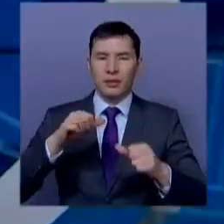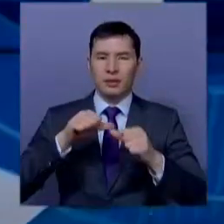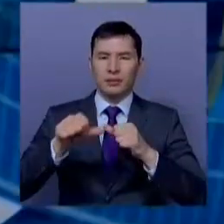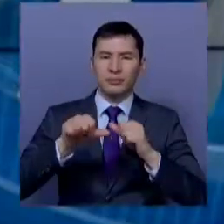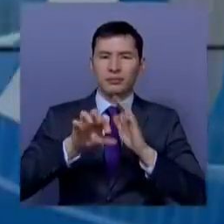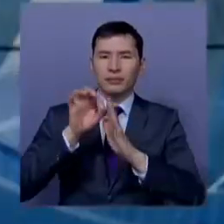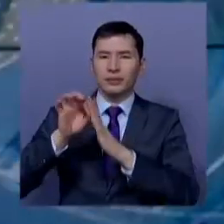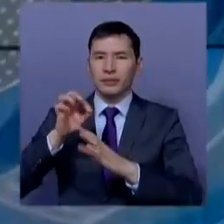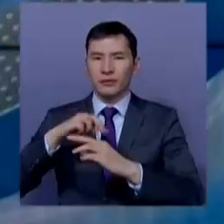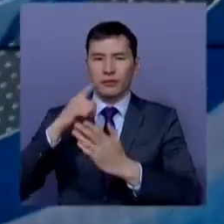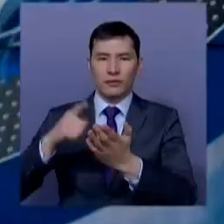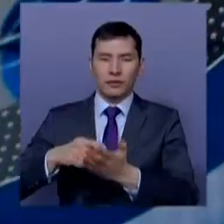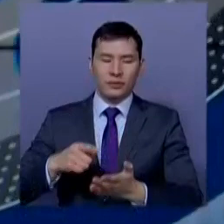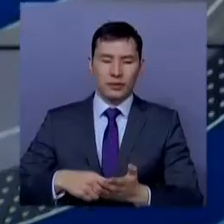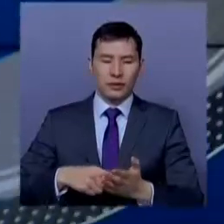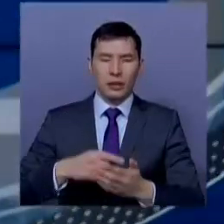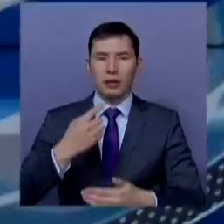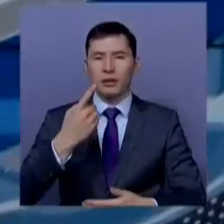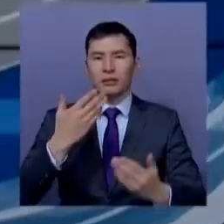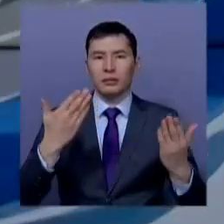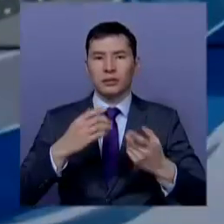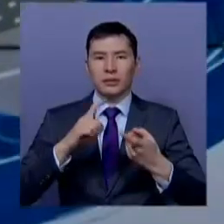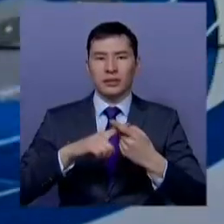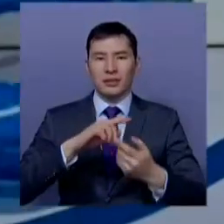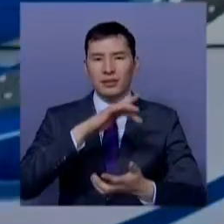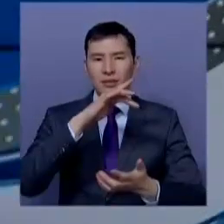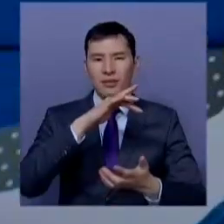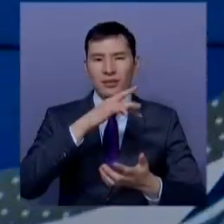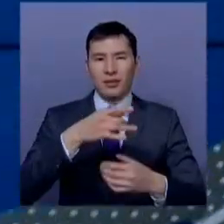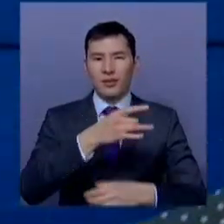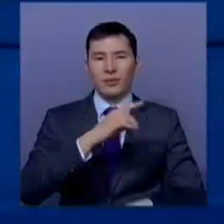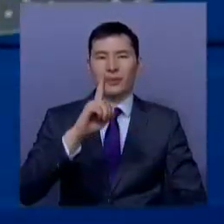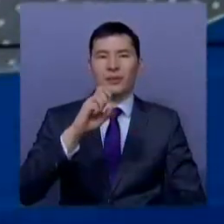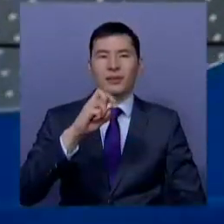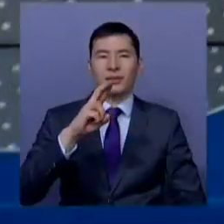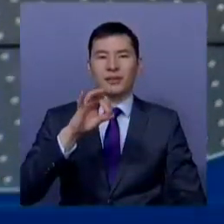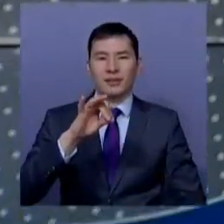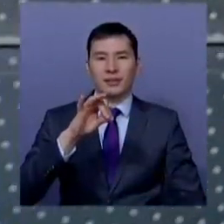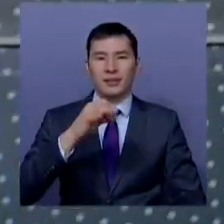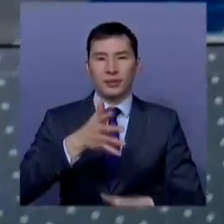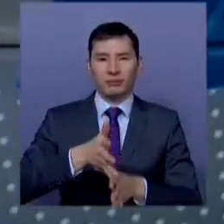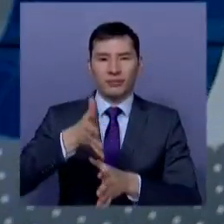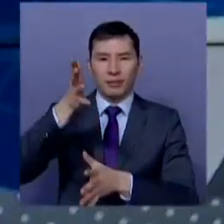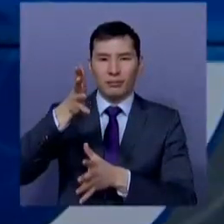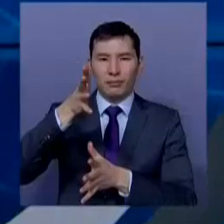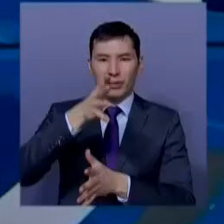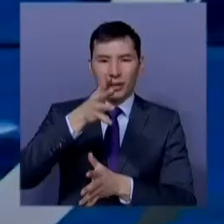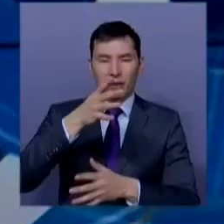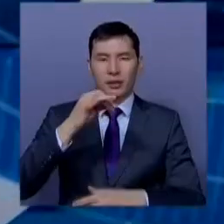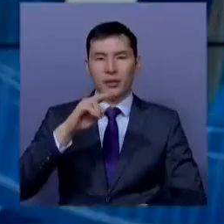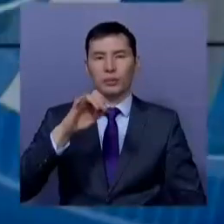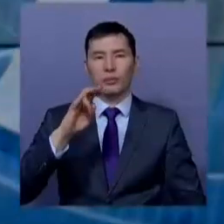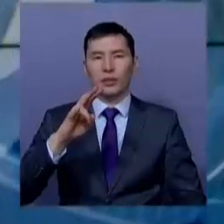мәселені көтерді. Атап айтсақ, солардың бірі Зерделі ықшам ауданындағы қисайған көп қабатты үй мен думандағы жолдардың